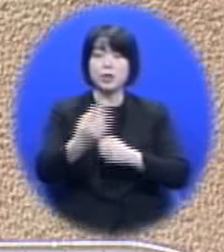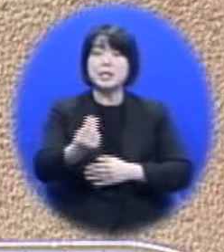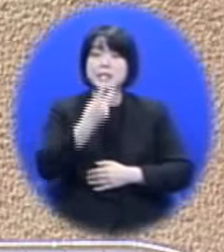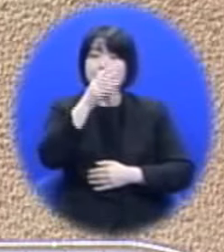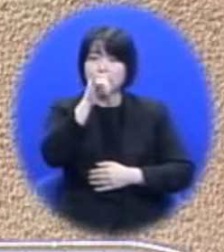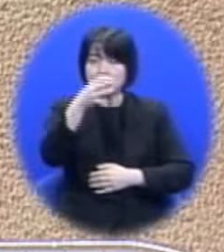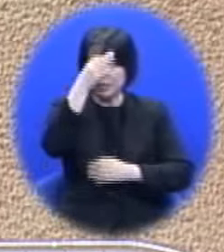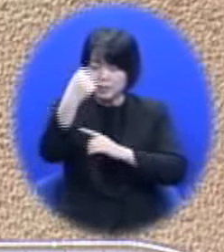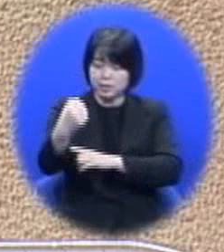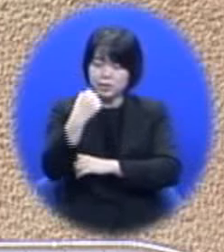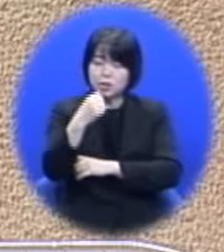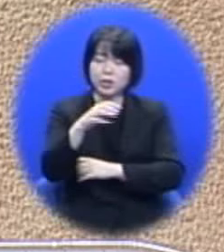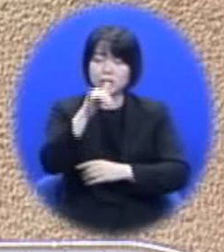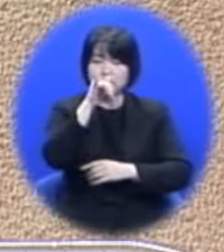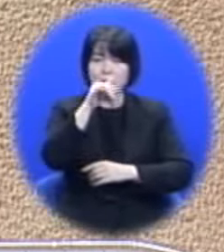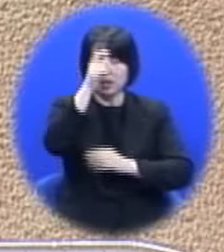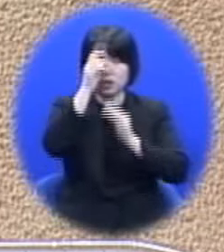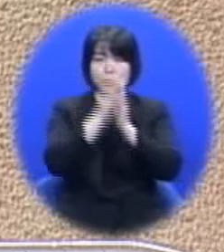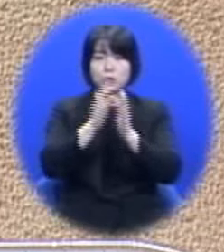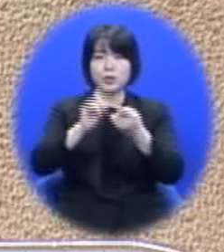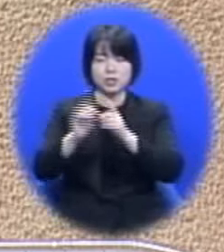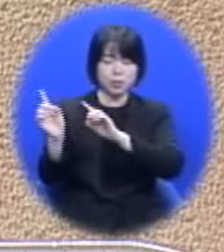능력 있는 기도를 회복하십시다.